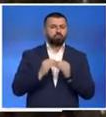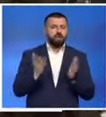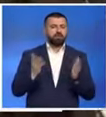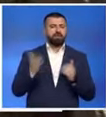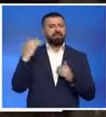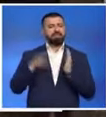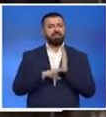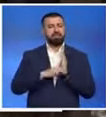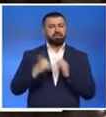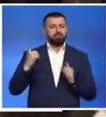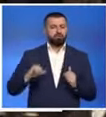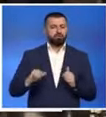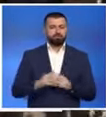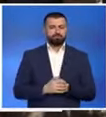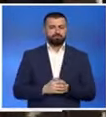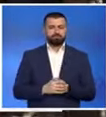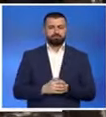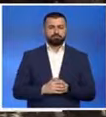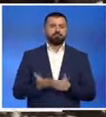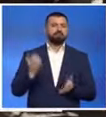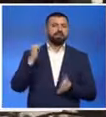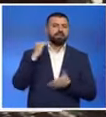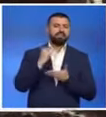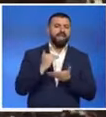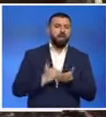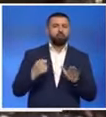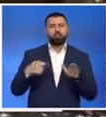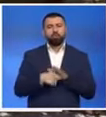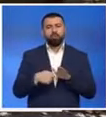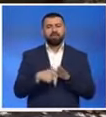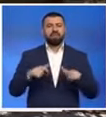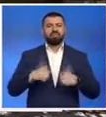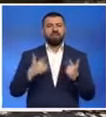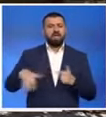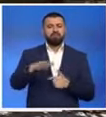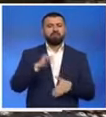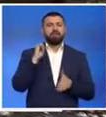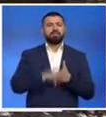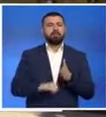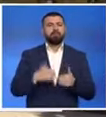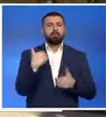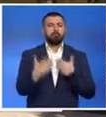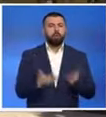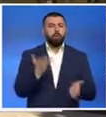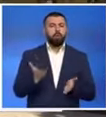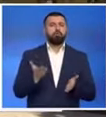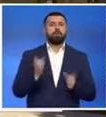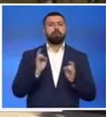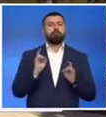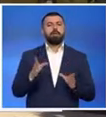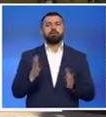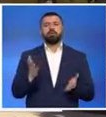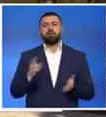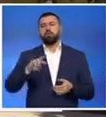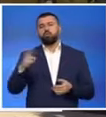Abu Dabiju u decembru prošle godine. Shodno zakonu o sprečavanju korupcije, javnim funkcionerima je zabranjeno primanje